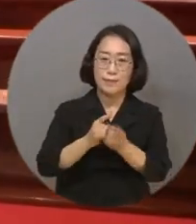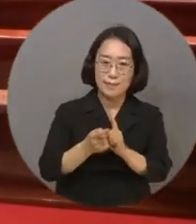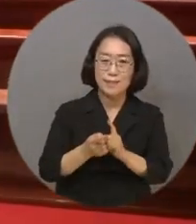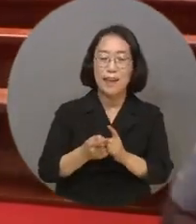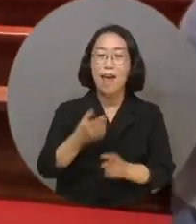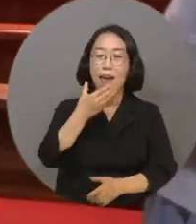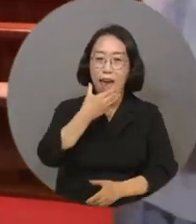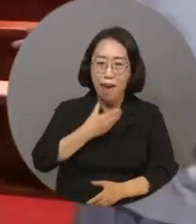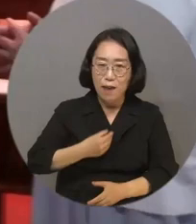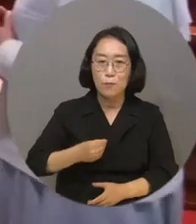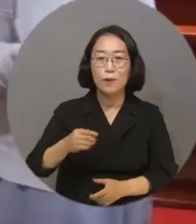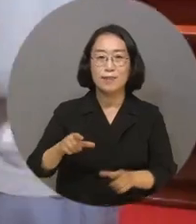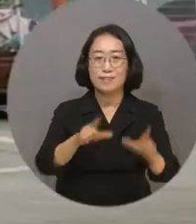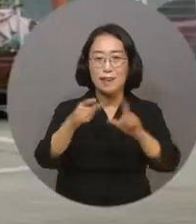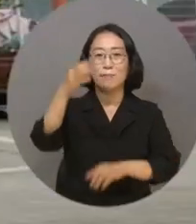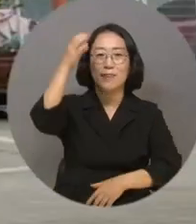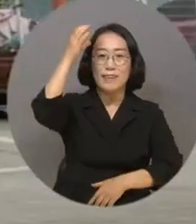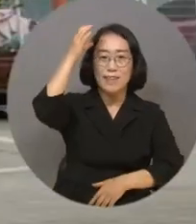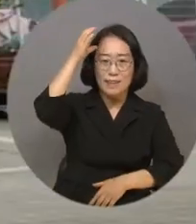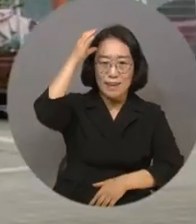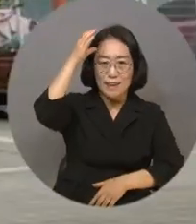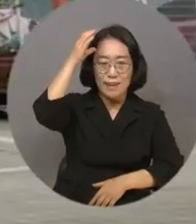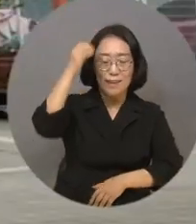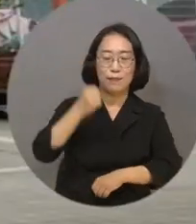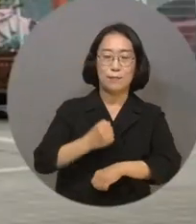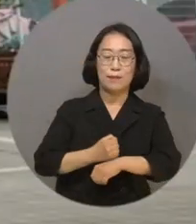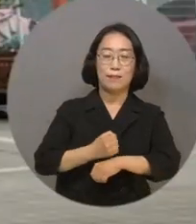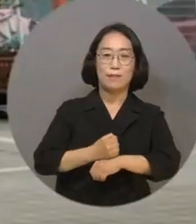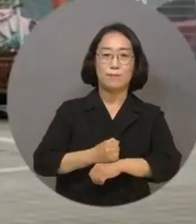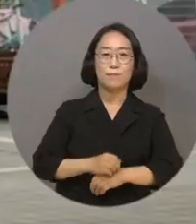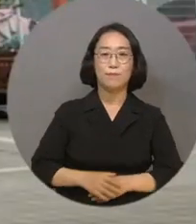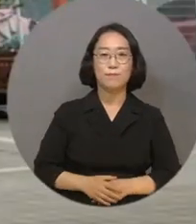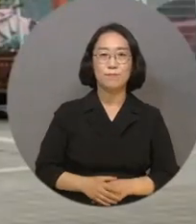행복한 삶을 기대해봅니다. 복지TV 경기방송 정선입니다.